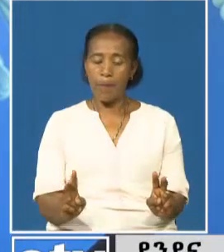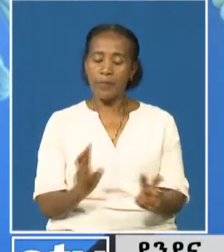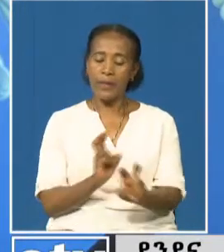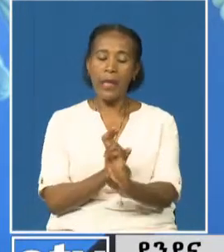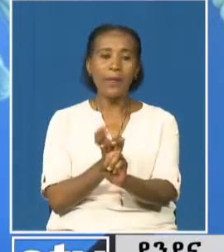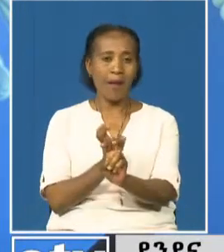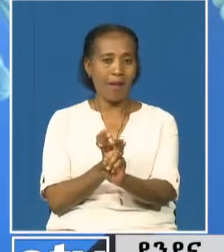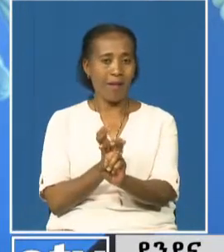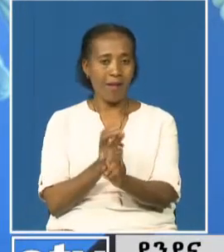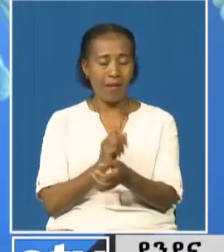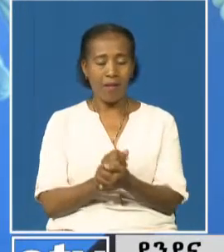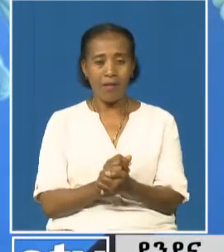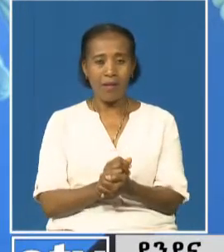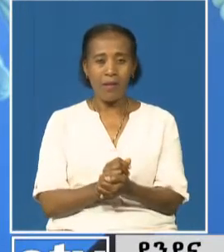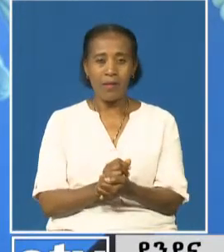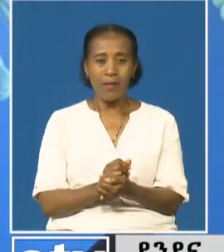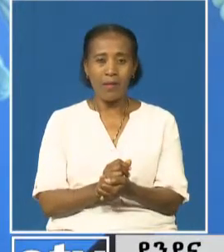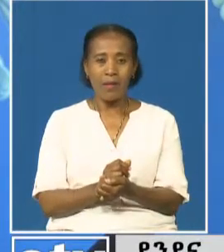ይከብዳል።